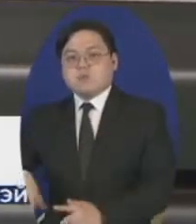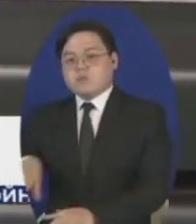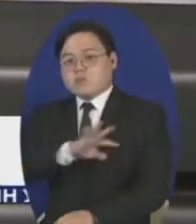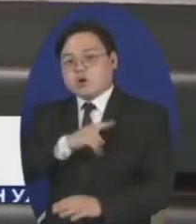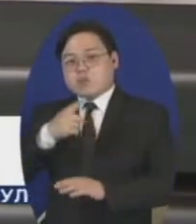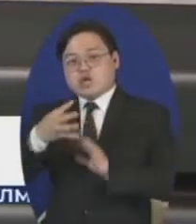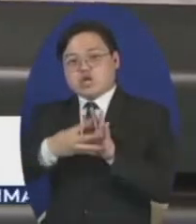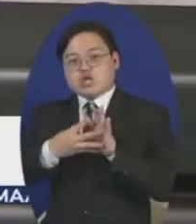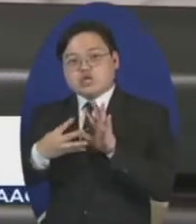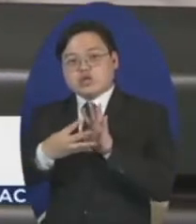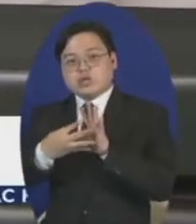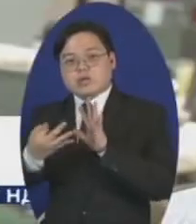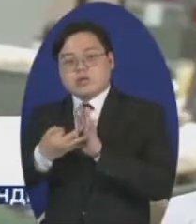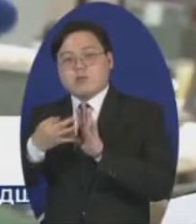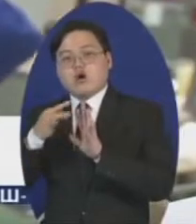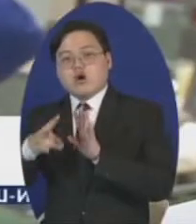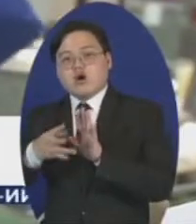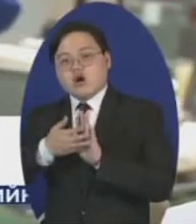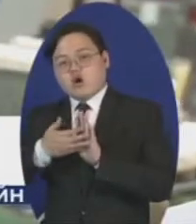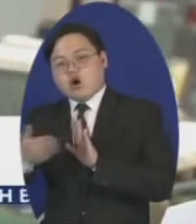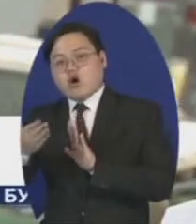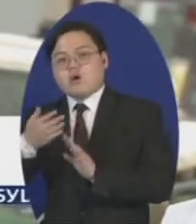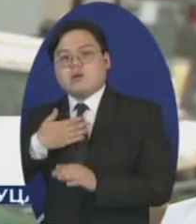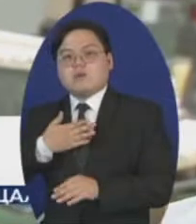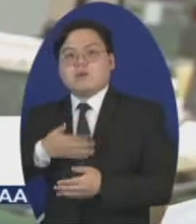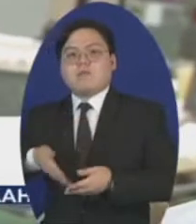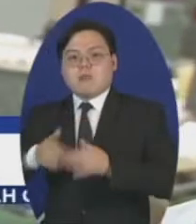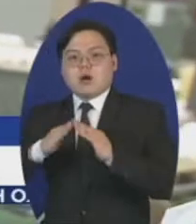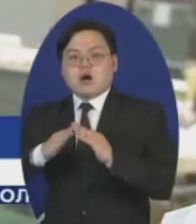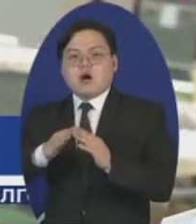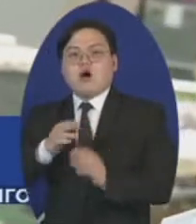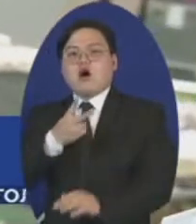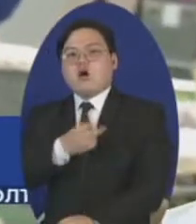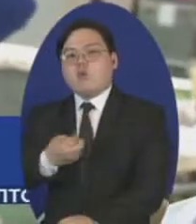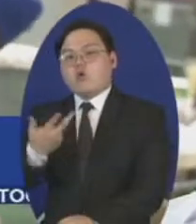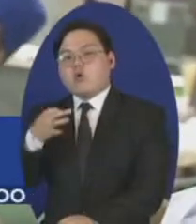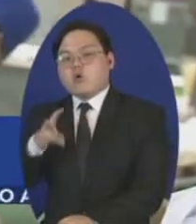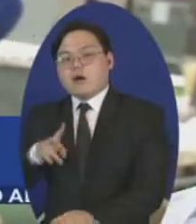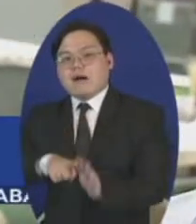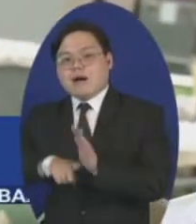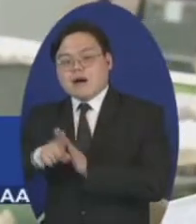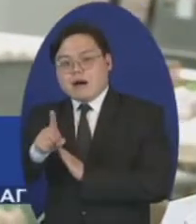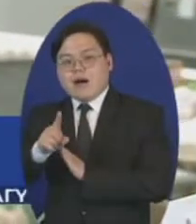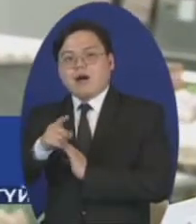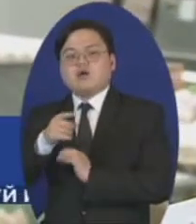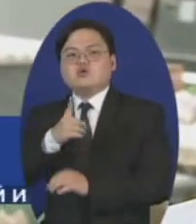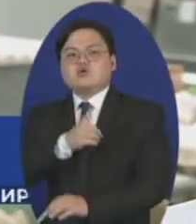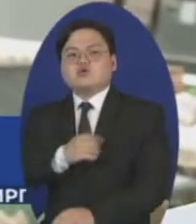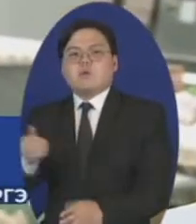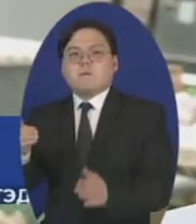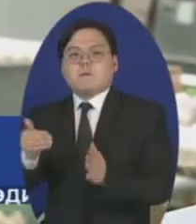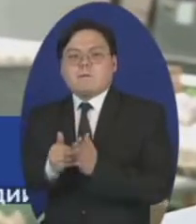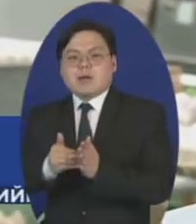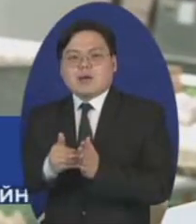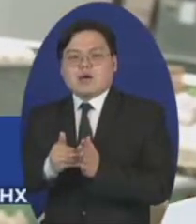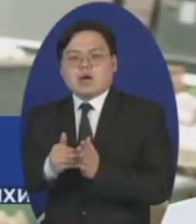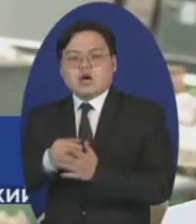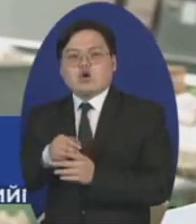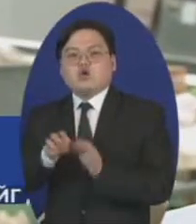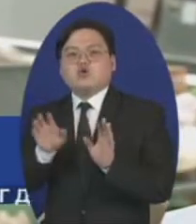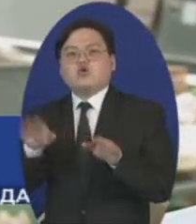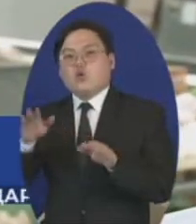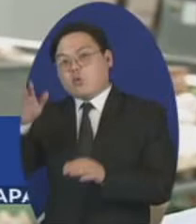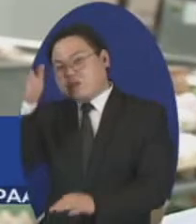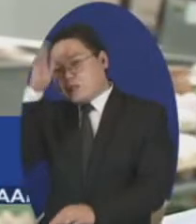98 оноос хойш компаниуд үйл ажиллагаа явуулж, тэгээд 2003 он Баян цаамны суунд бид нар анхны 100 мянган шуудтай фармыг эхлүүлсэн